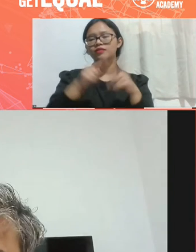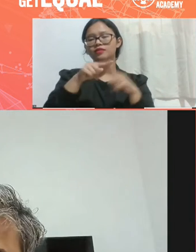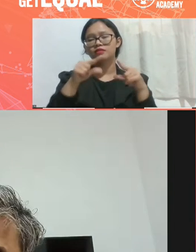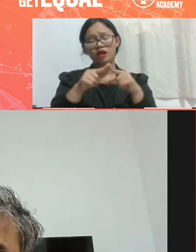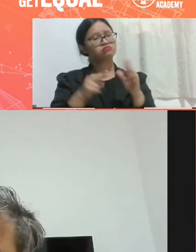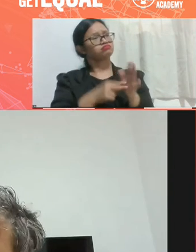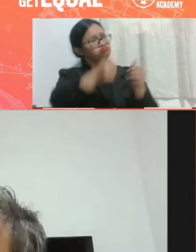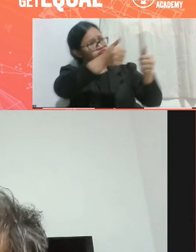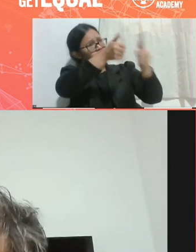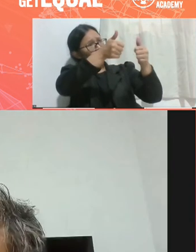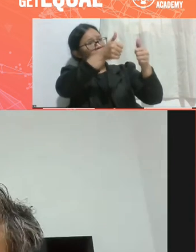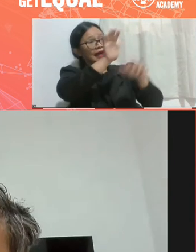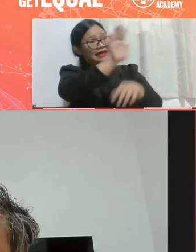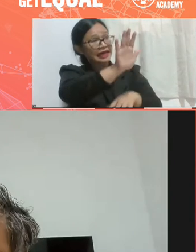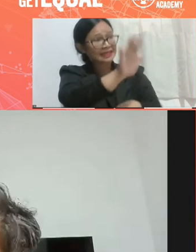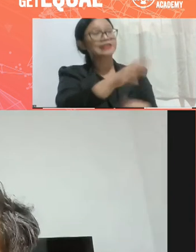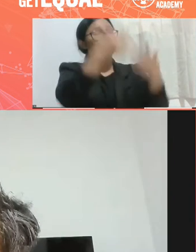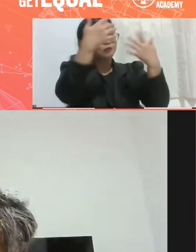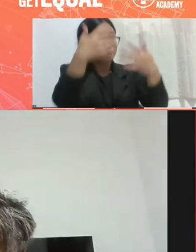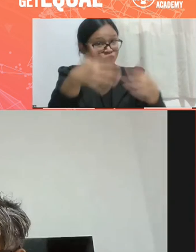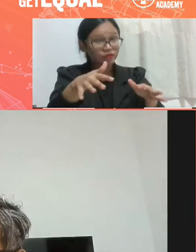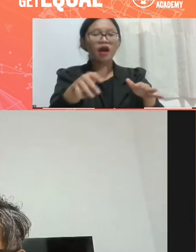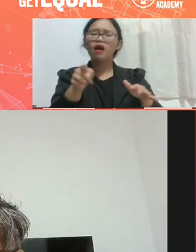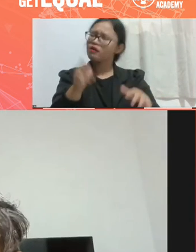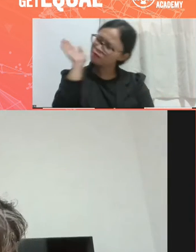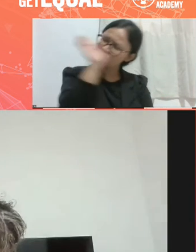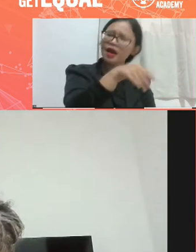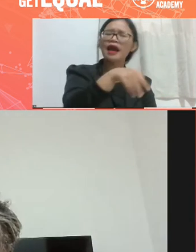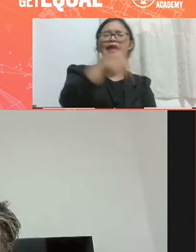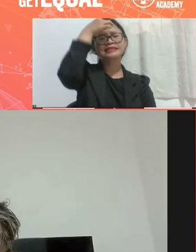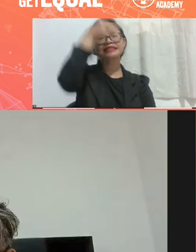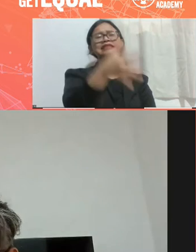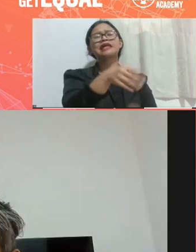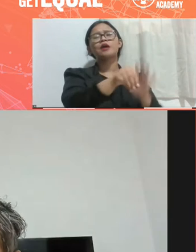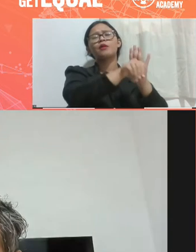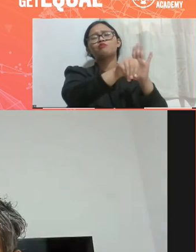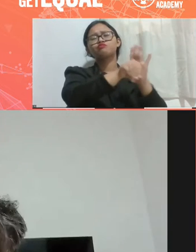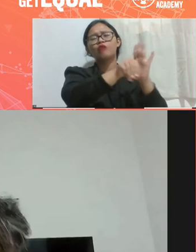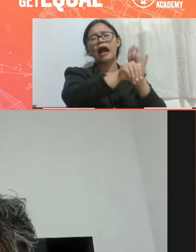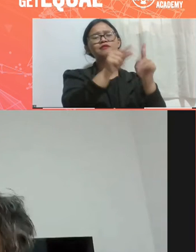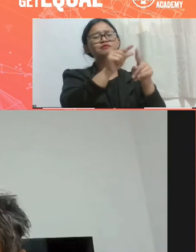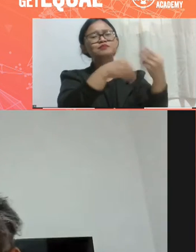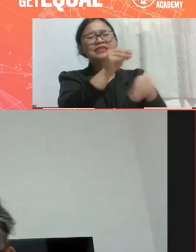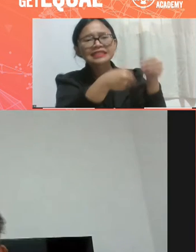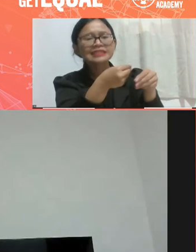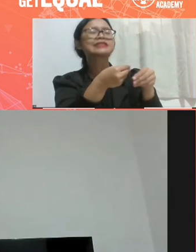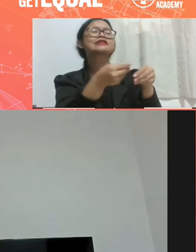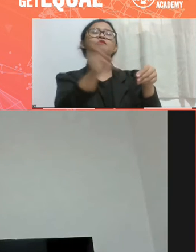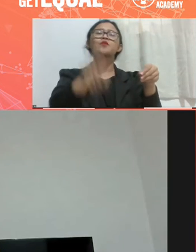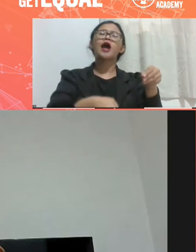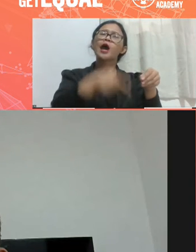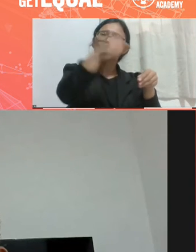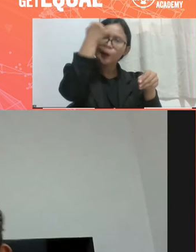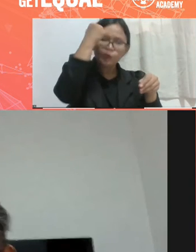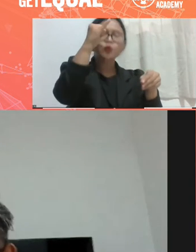luck, dan nanti kalau udah jadi, ayo bantu dong rakyat desa di Papua mengembangkan bisnis dengan ilmu akuntansimu sehingga